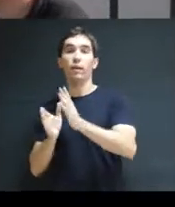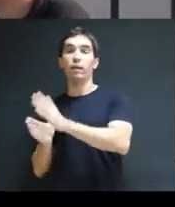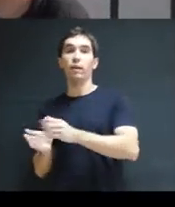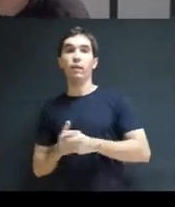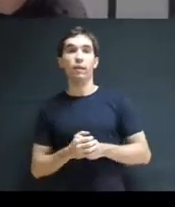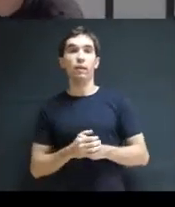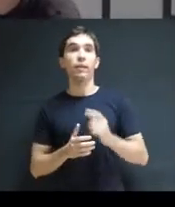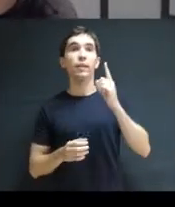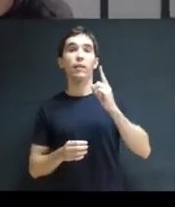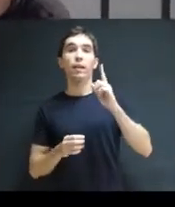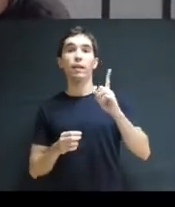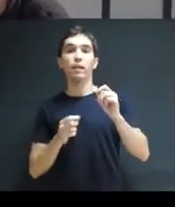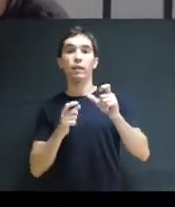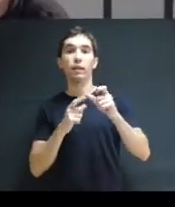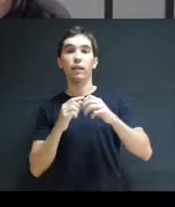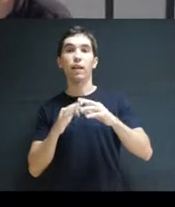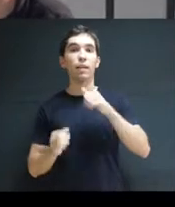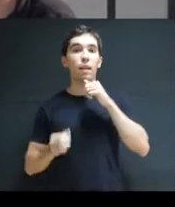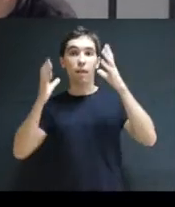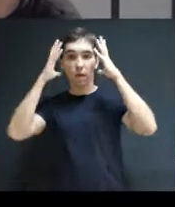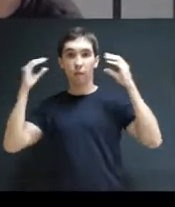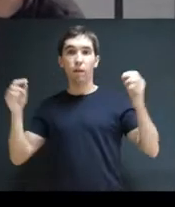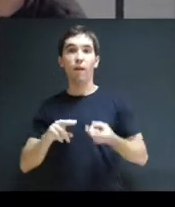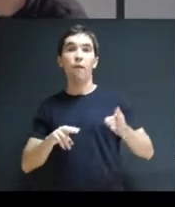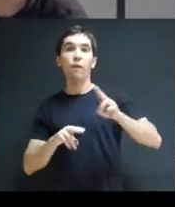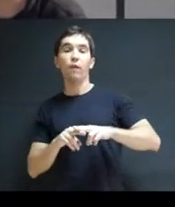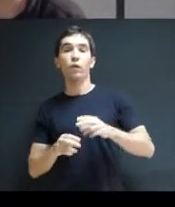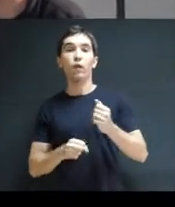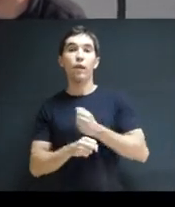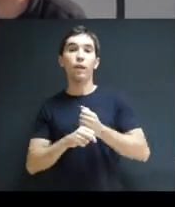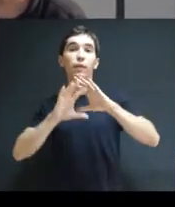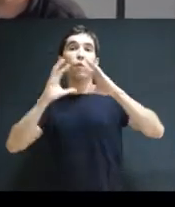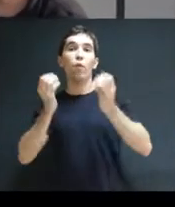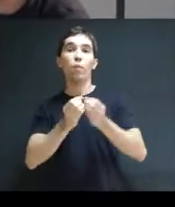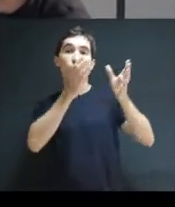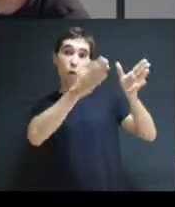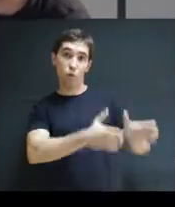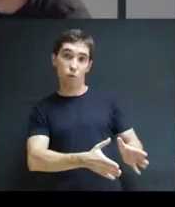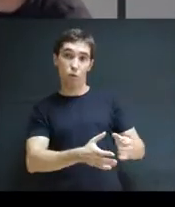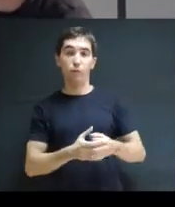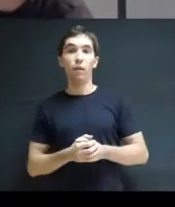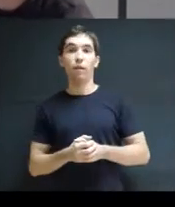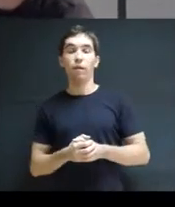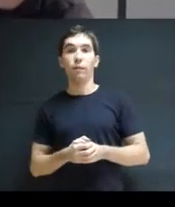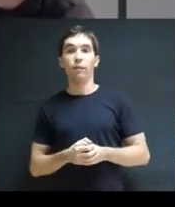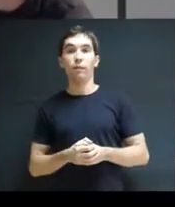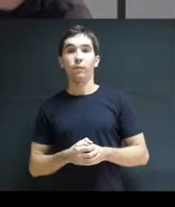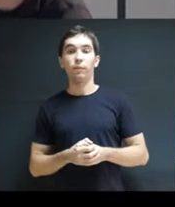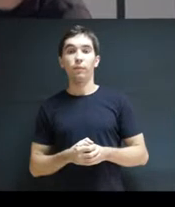da u Sjevernoj Irskoj i Nizozemskoj više primjenjuju holistički pristup koji je usmjeren na cijelu